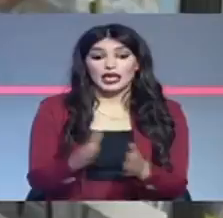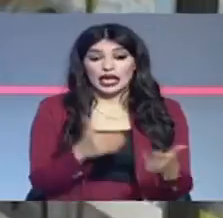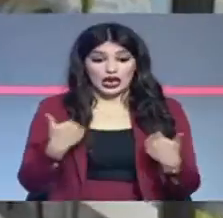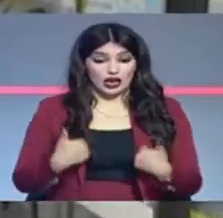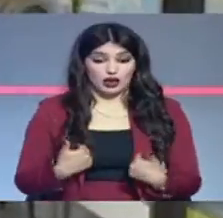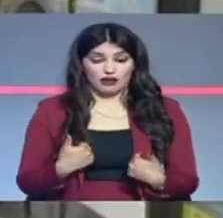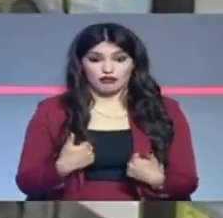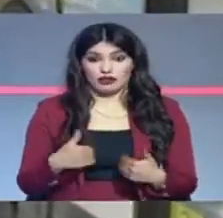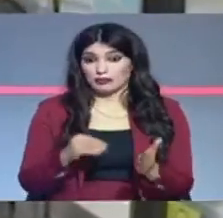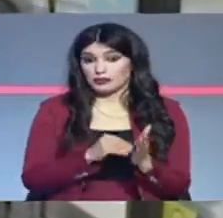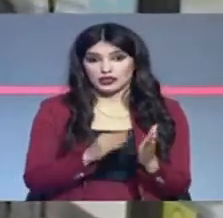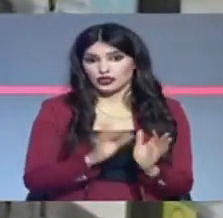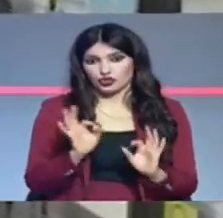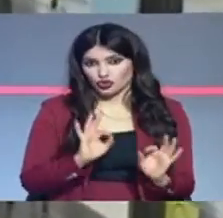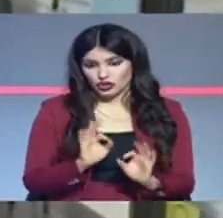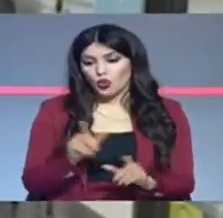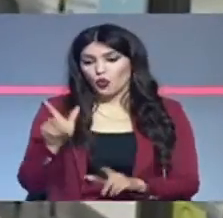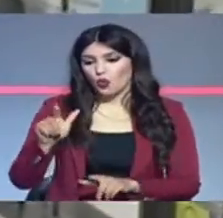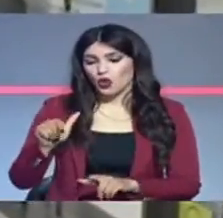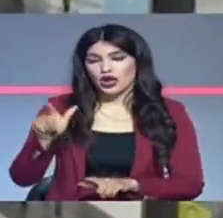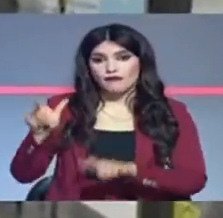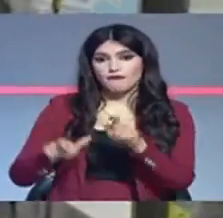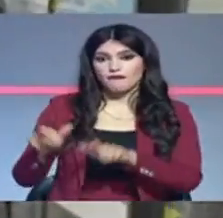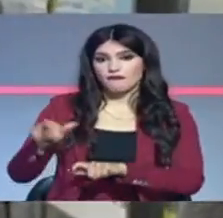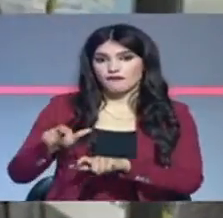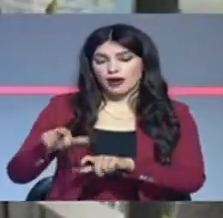عندي في العالم ستكون قيد